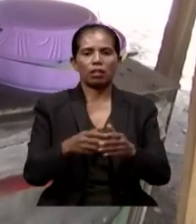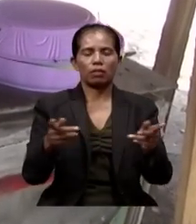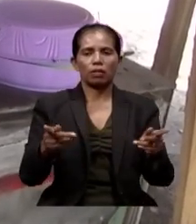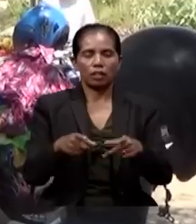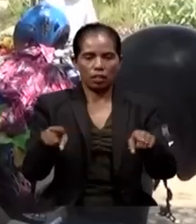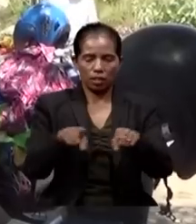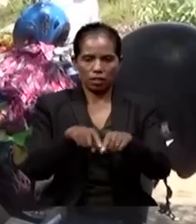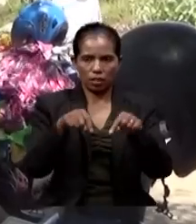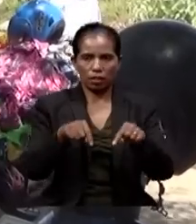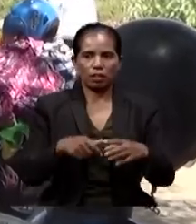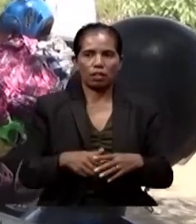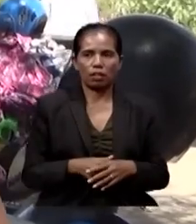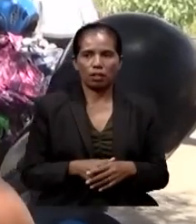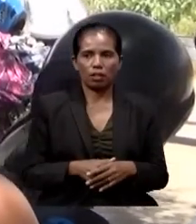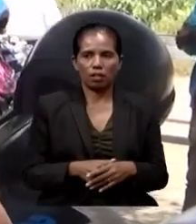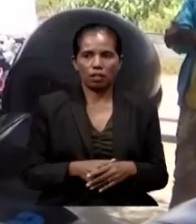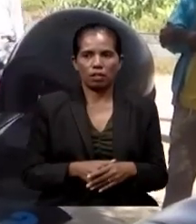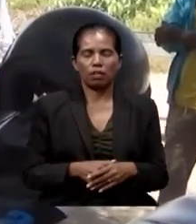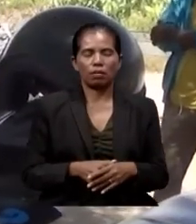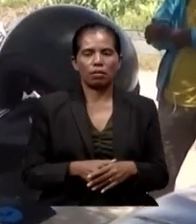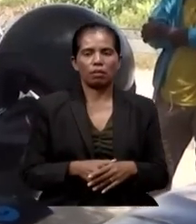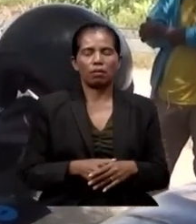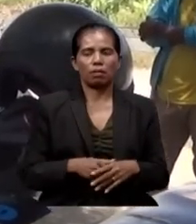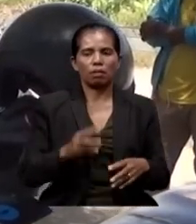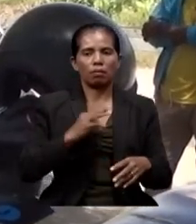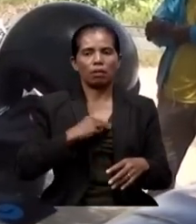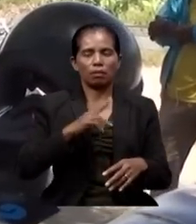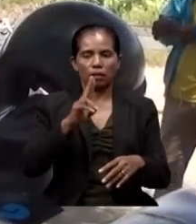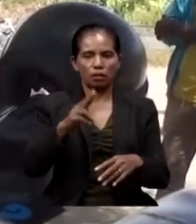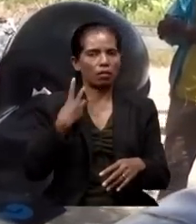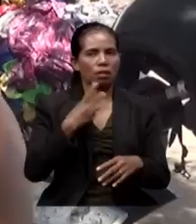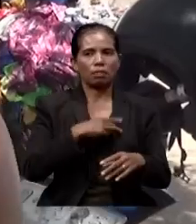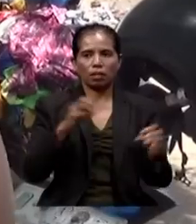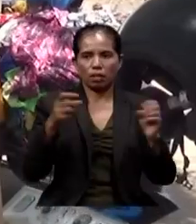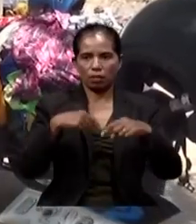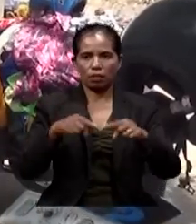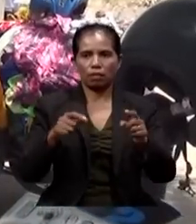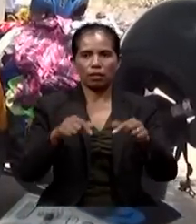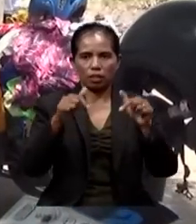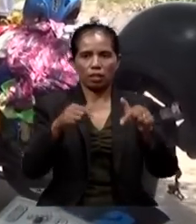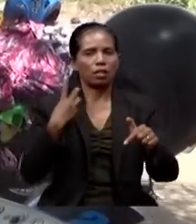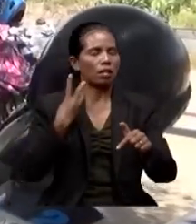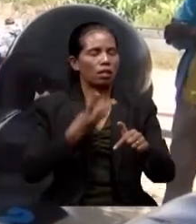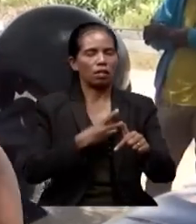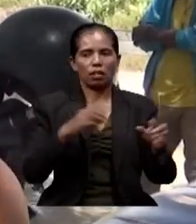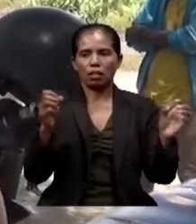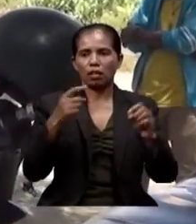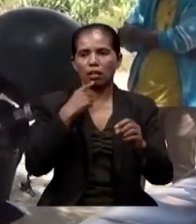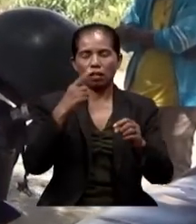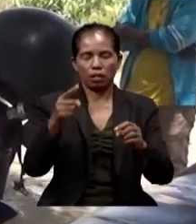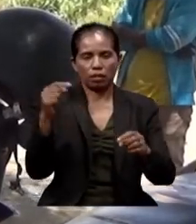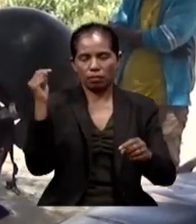runi seba mandi am se ba mai me hare lai ya ne ne am la dia am ahau la dia am bosuk